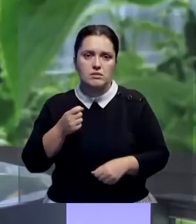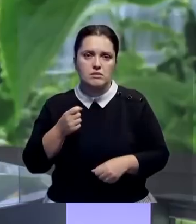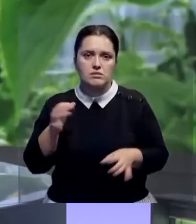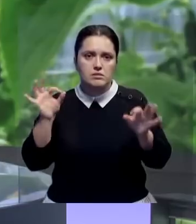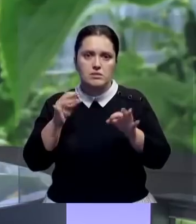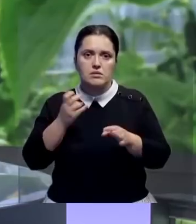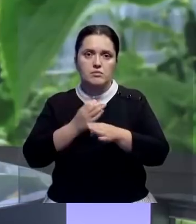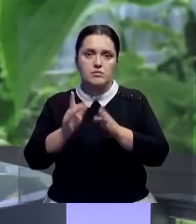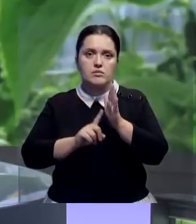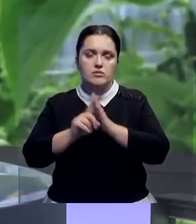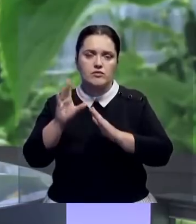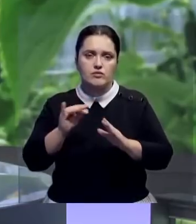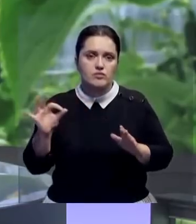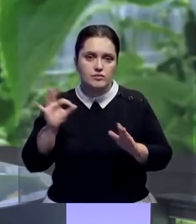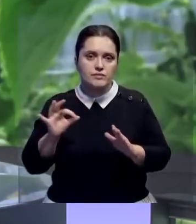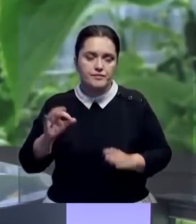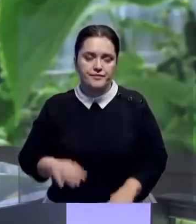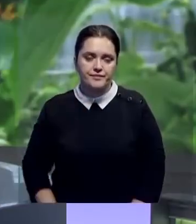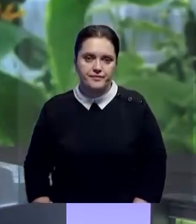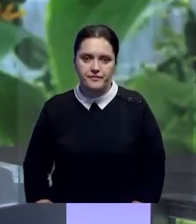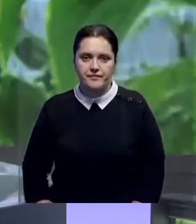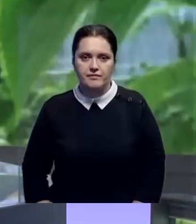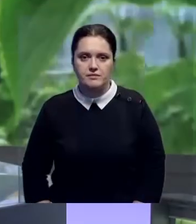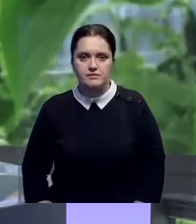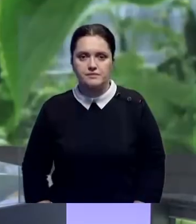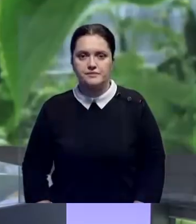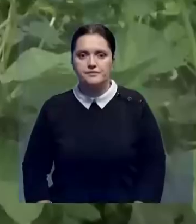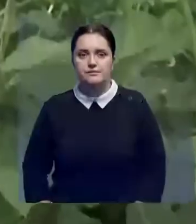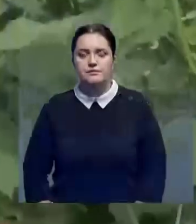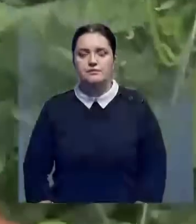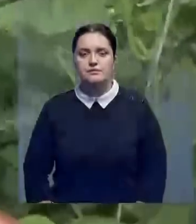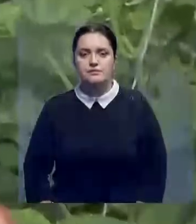поздно начинать все с нуля. Марина Золотарева расскажет подробности.